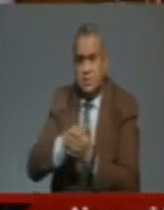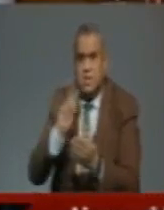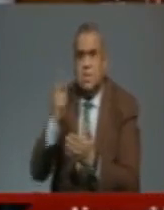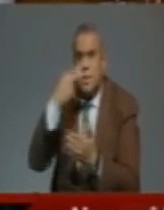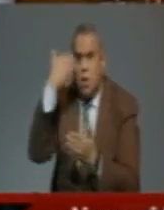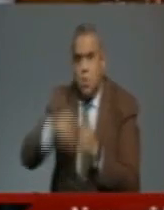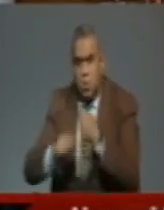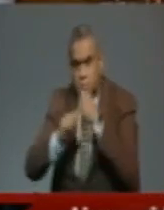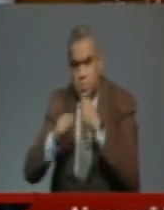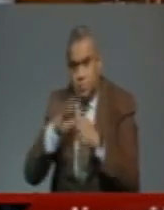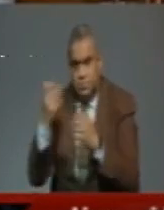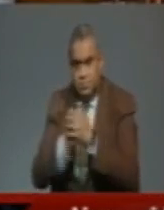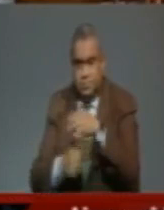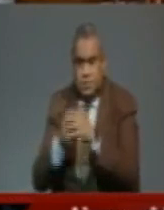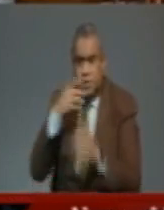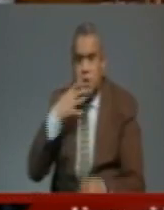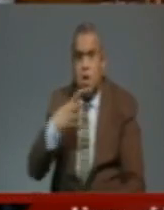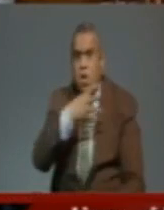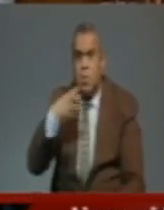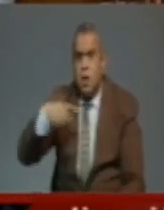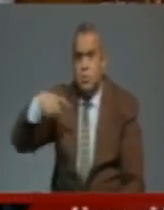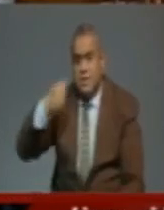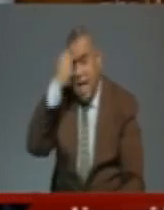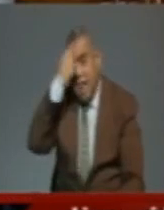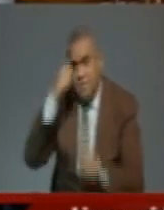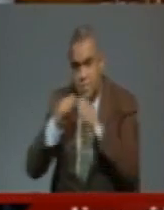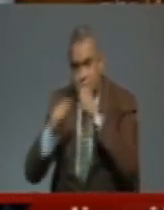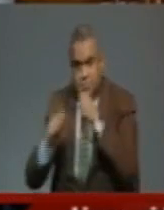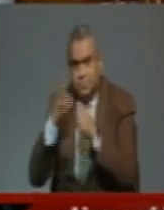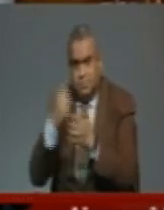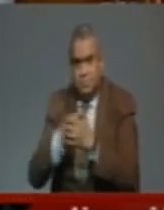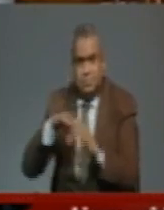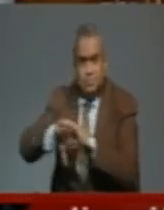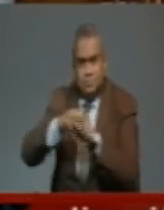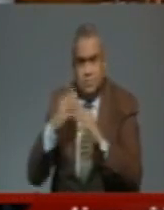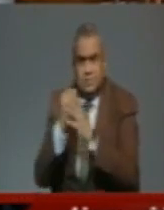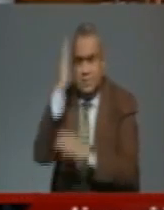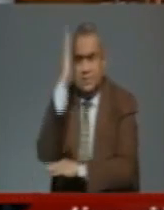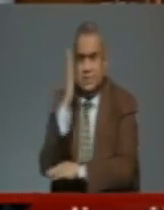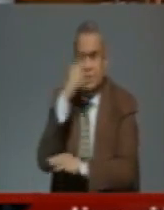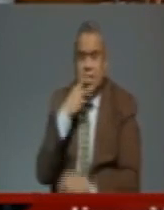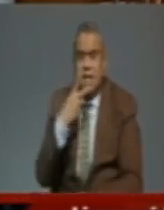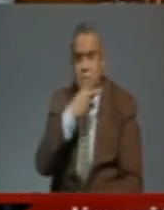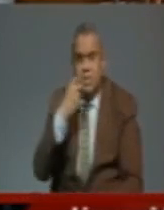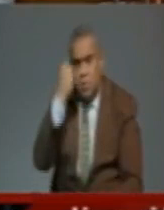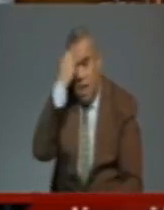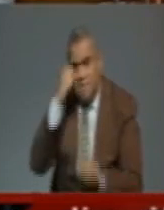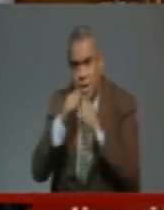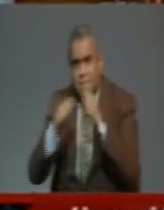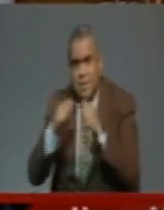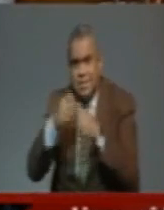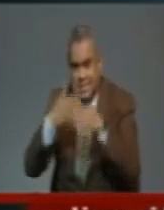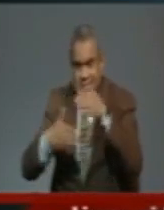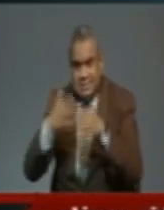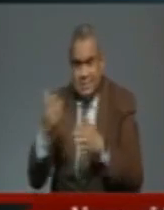ساحات التداول 460 الف متر مربع، استهلكنا فيها خرسانه 400 الف متر مكعب خرسانه مسلحه، 100 الف